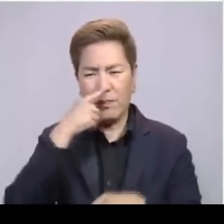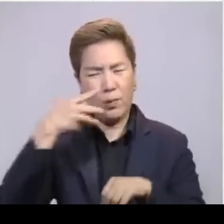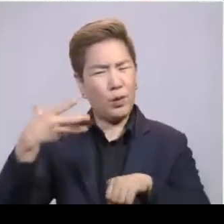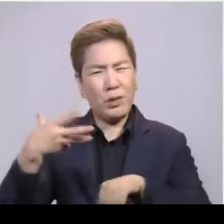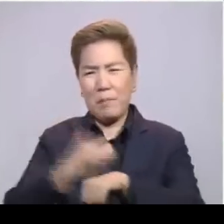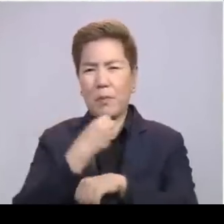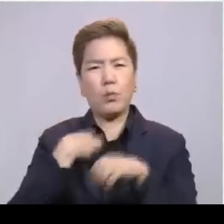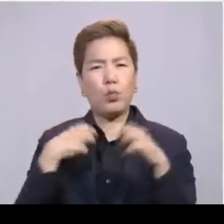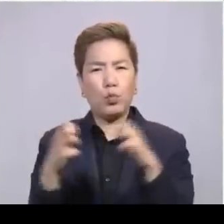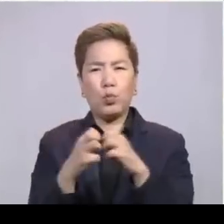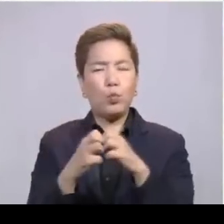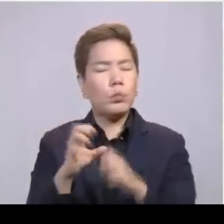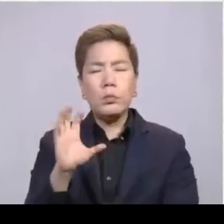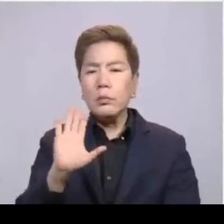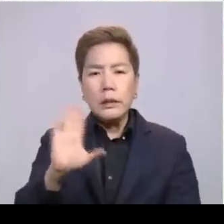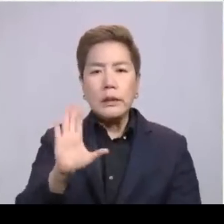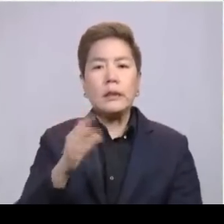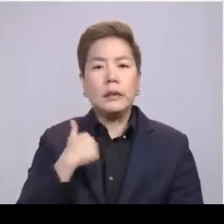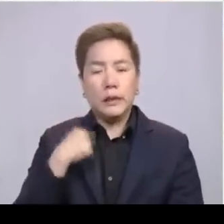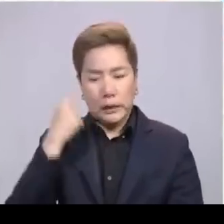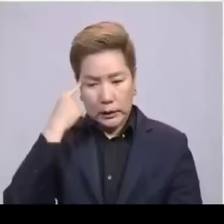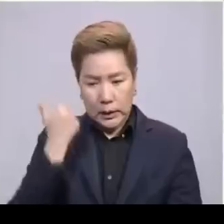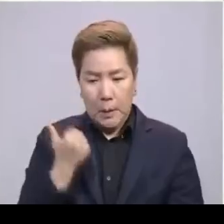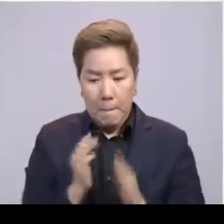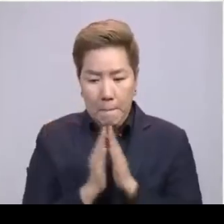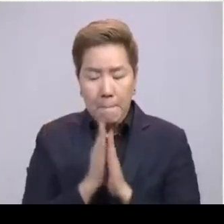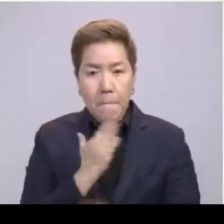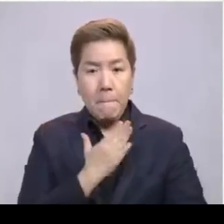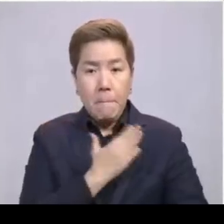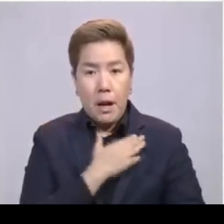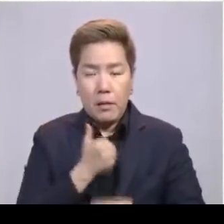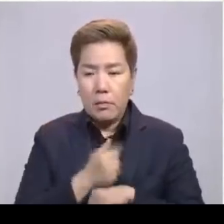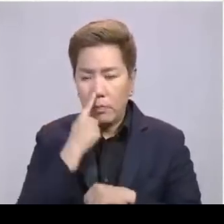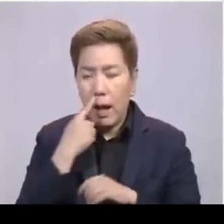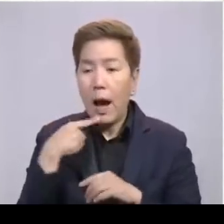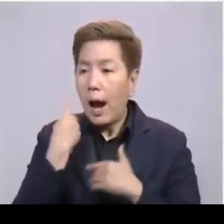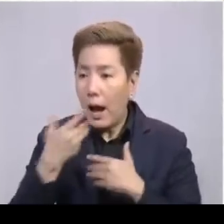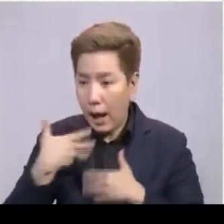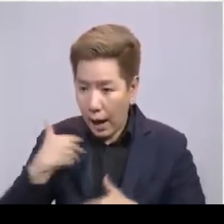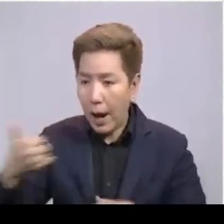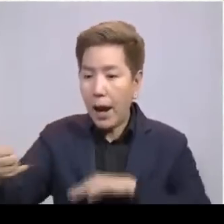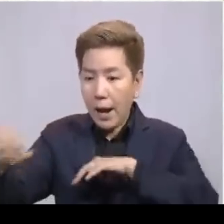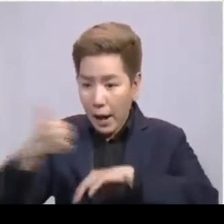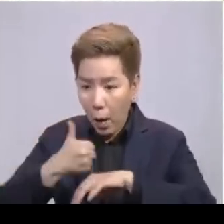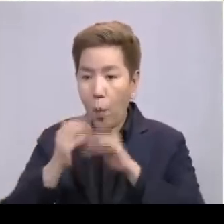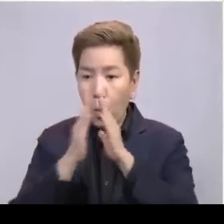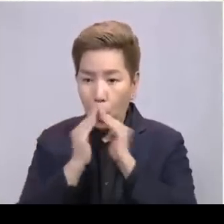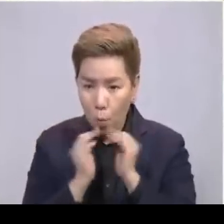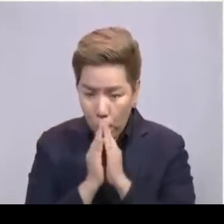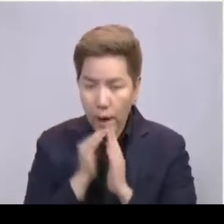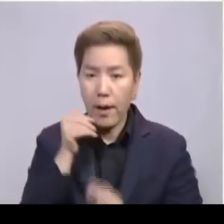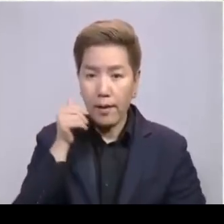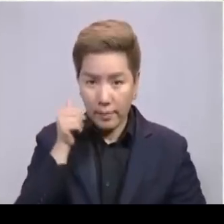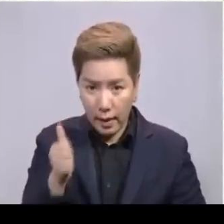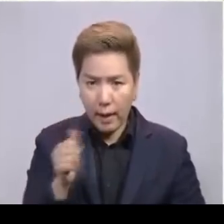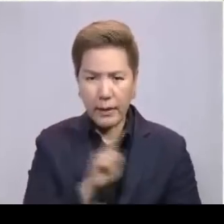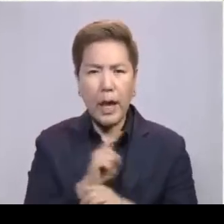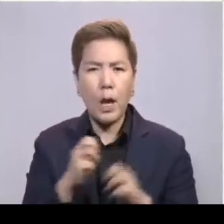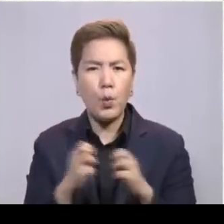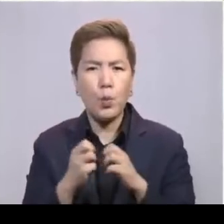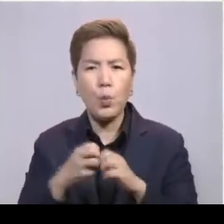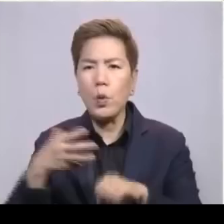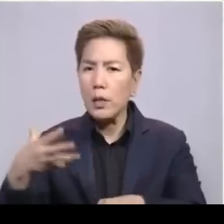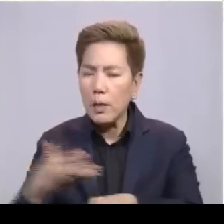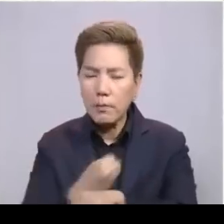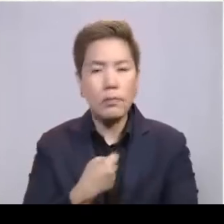เลยซึ่งอาตมาก็คือท่านเจ้าอาวาสเนี่ยบอกไม่เคยกีดกันว่าใครจะเข้ามาในวัดแต่ว่าอย่านำวัดไปยุ่งเกี่ยว